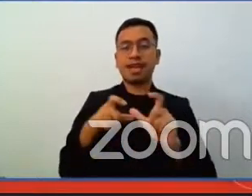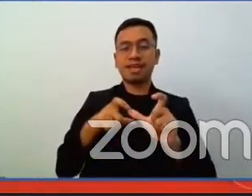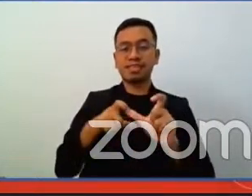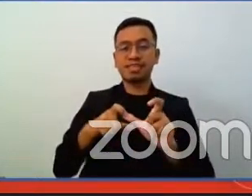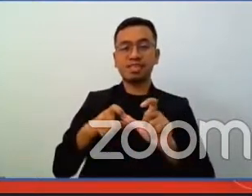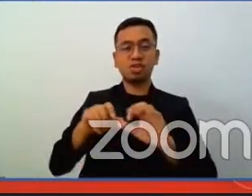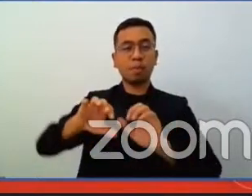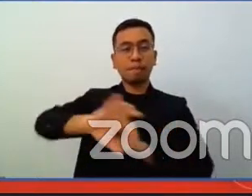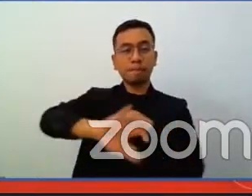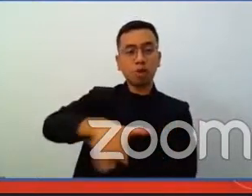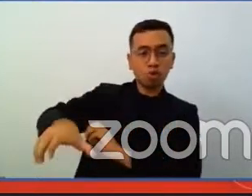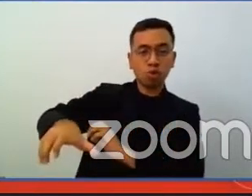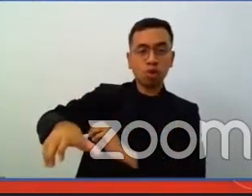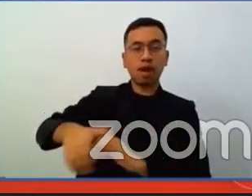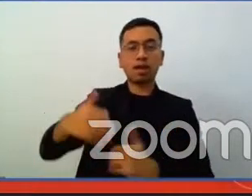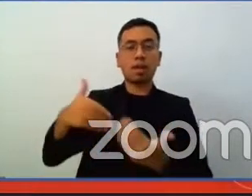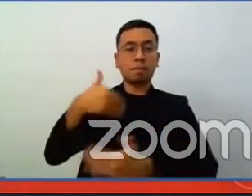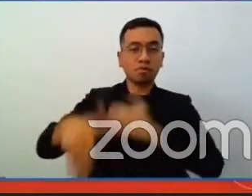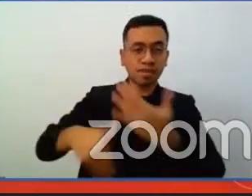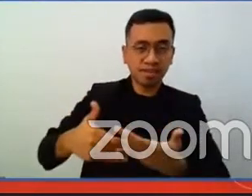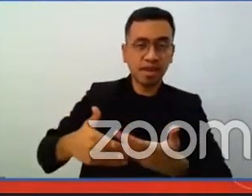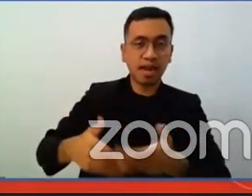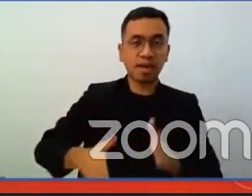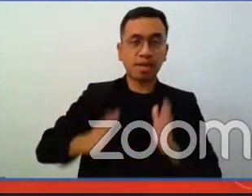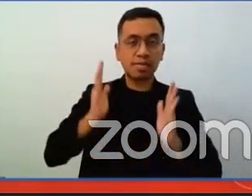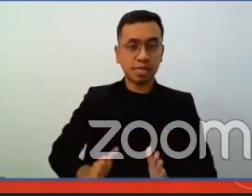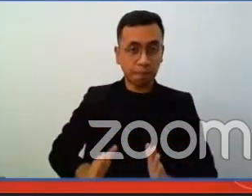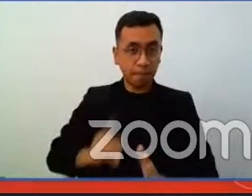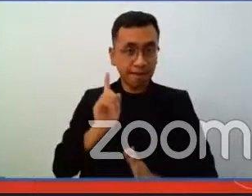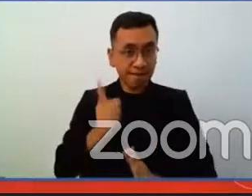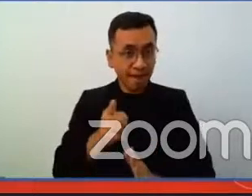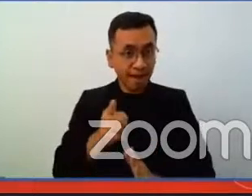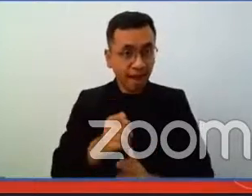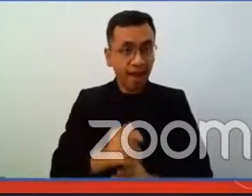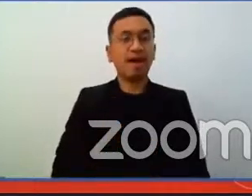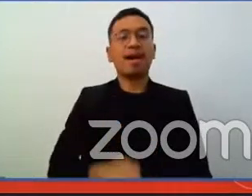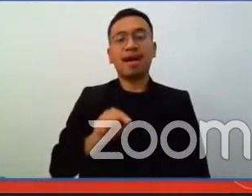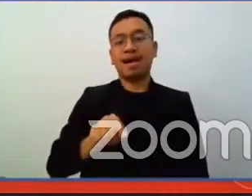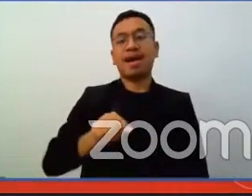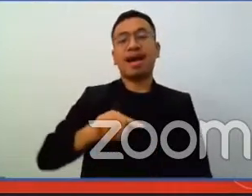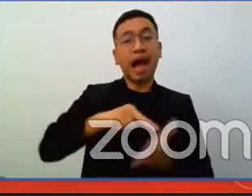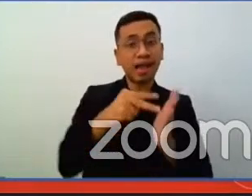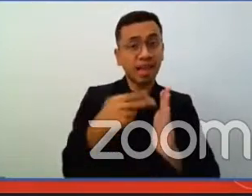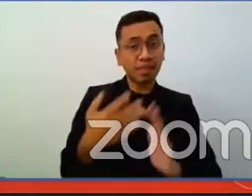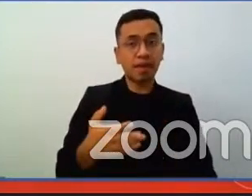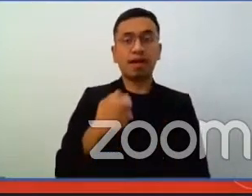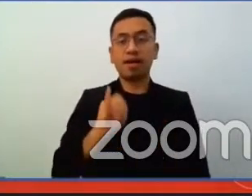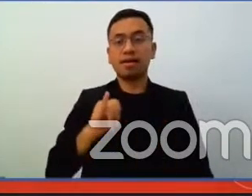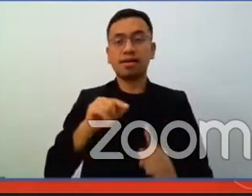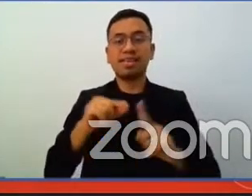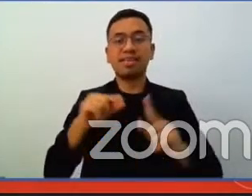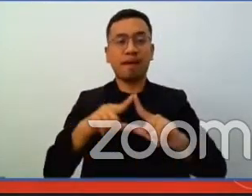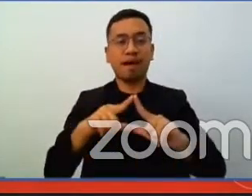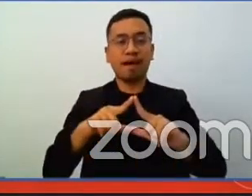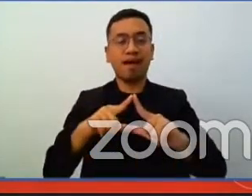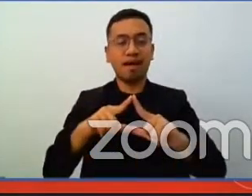process science, dan ada sikap science, maka pembelajaran IPA mau tidak mau harus